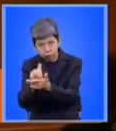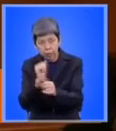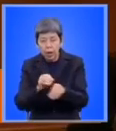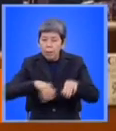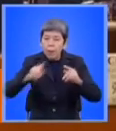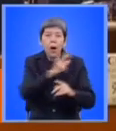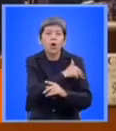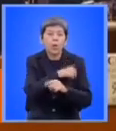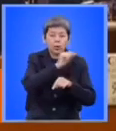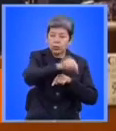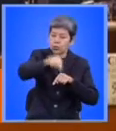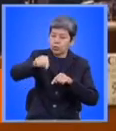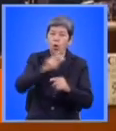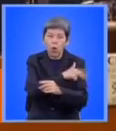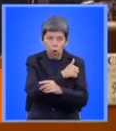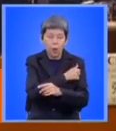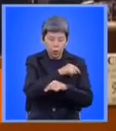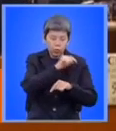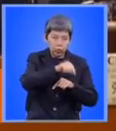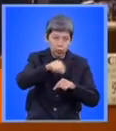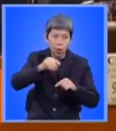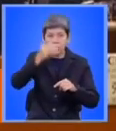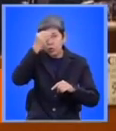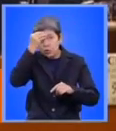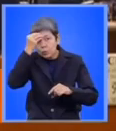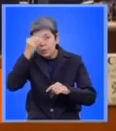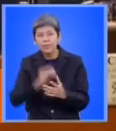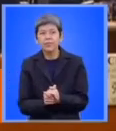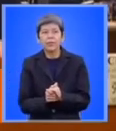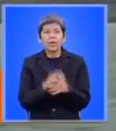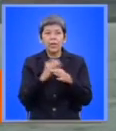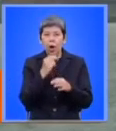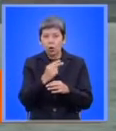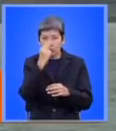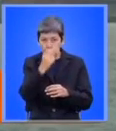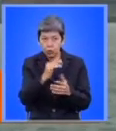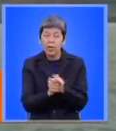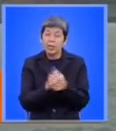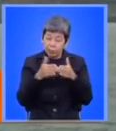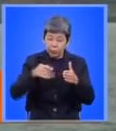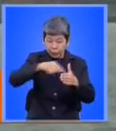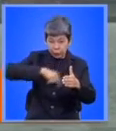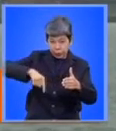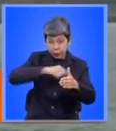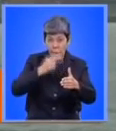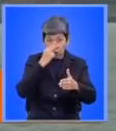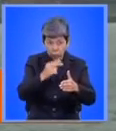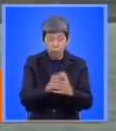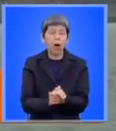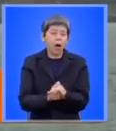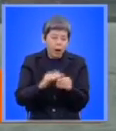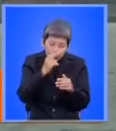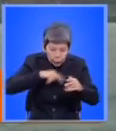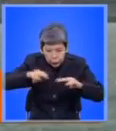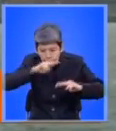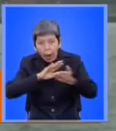ายไปรับการรักษาต่อนะครับยังโรงพยาบาลหลายแห่งในญี่ปุ่นส่วนการตรวจผู้โดยสารและลูกเรือที่อยู่บนเรือลำนี้ใกล้เสร็จสิ้น